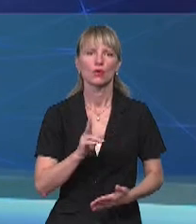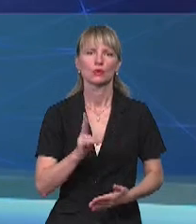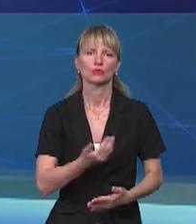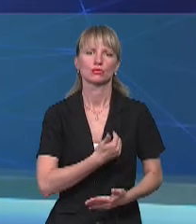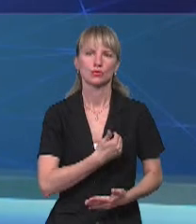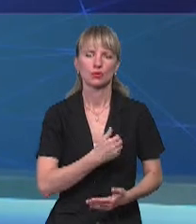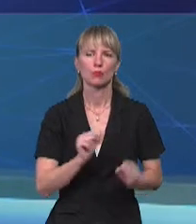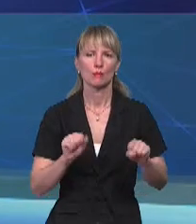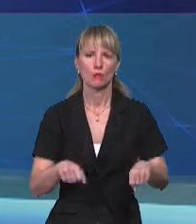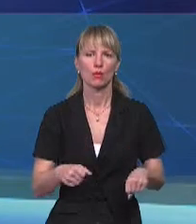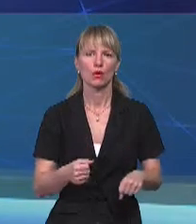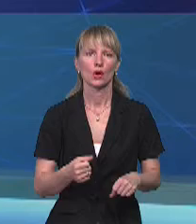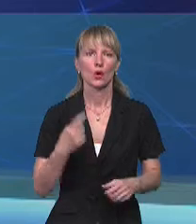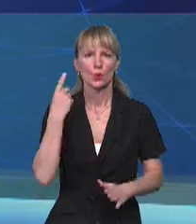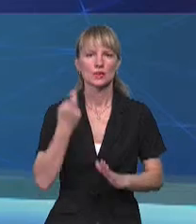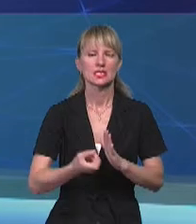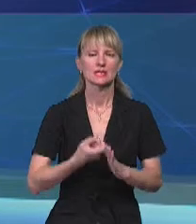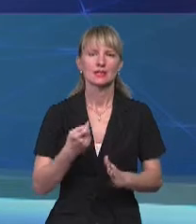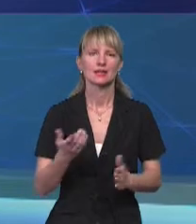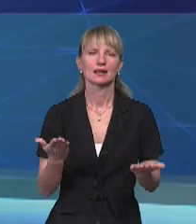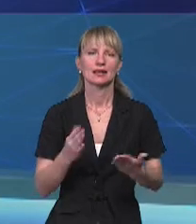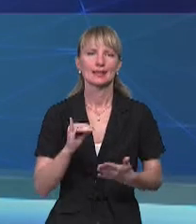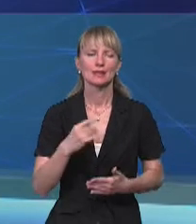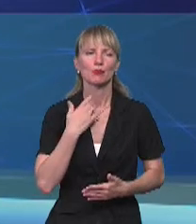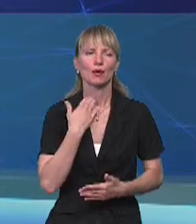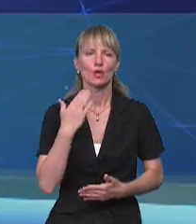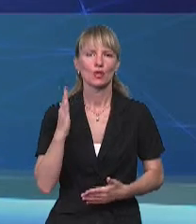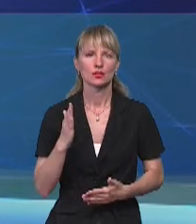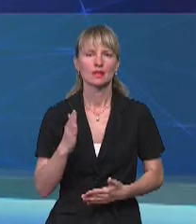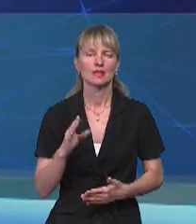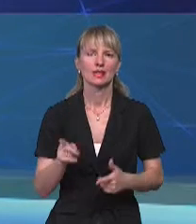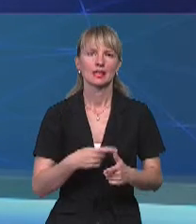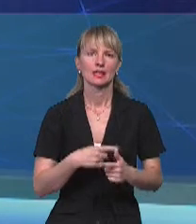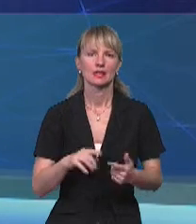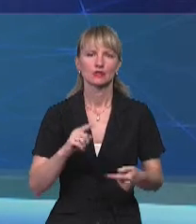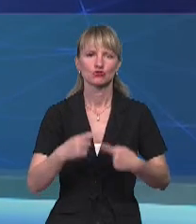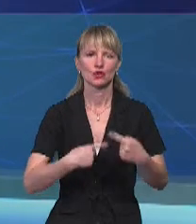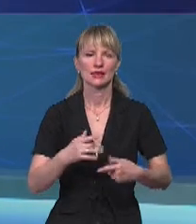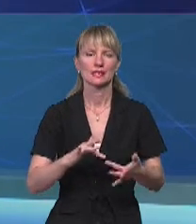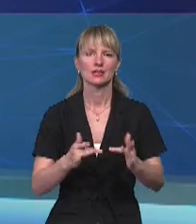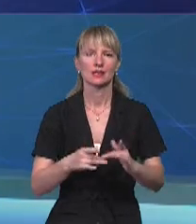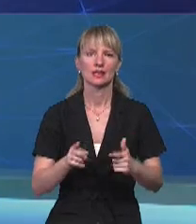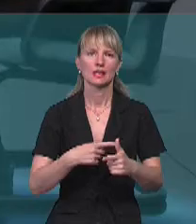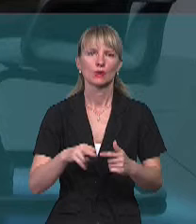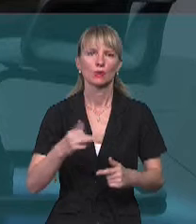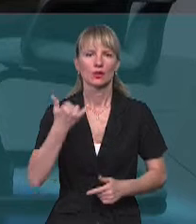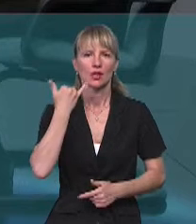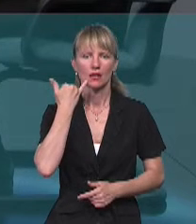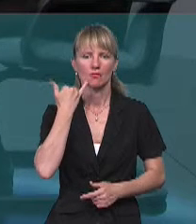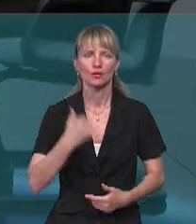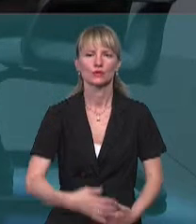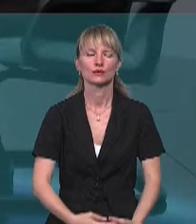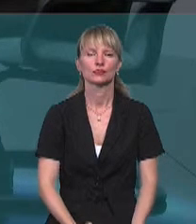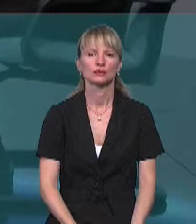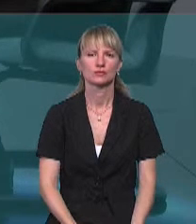желаючий мог ознайомитися о том і проголосувати или в електронному виді, или по телефону.